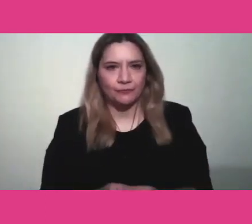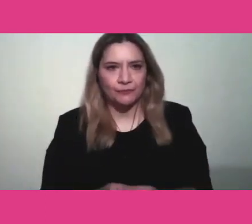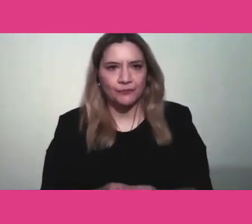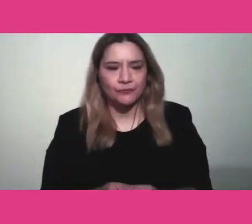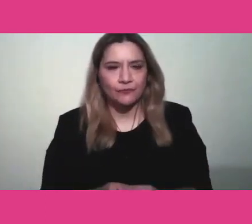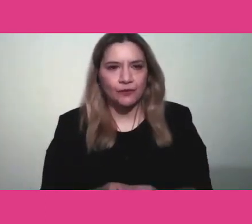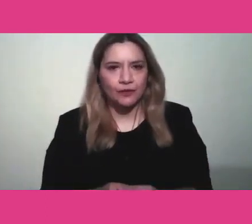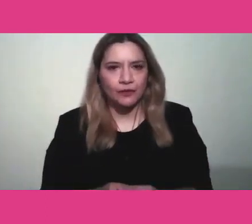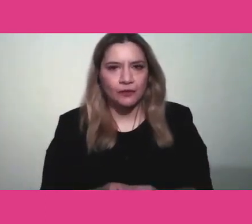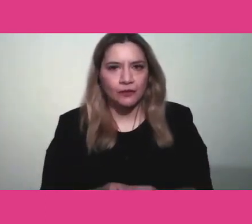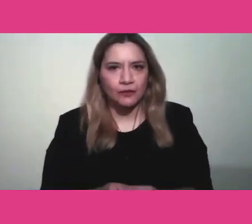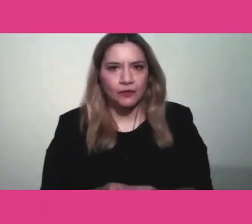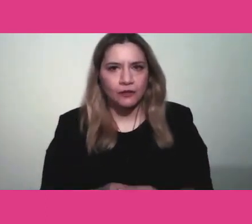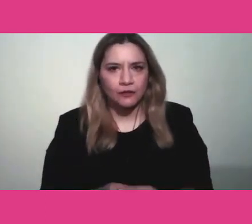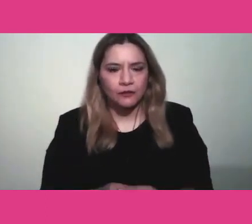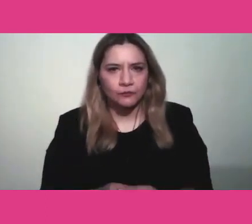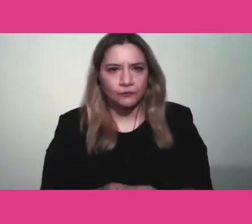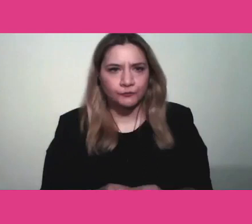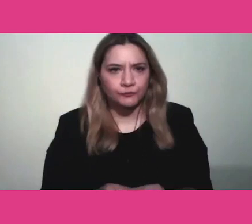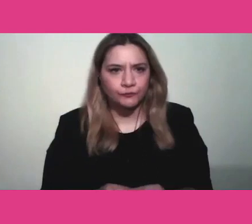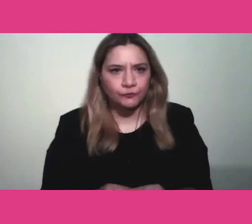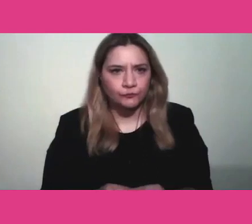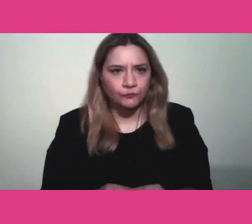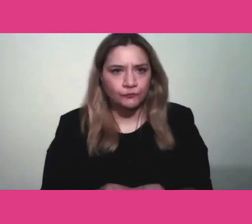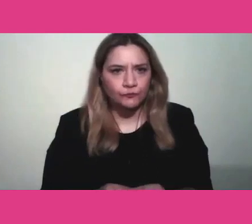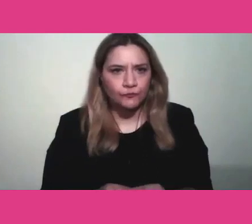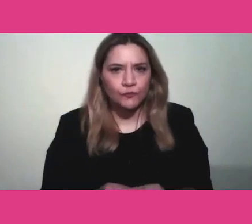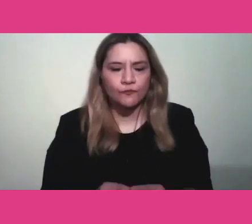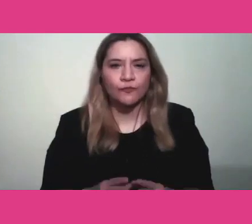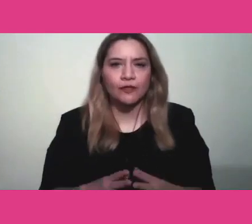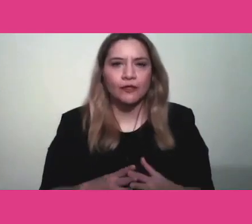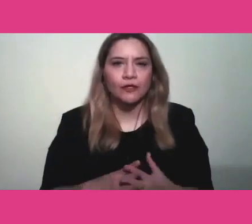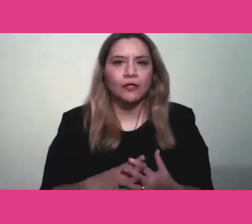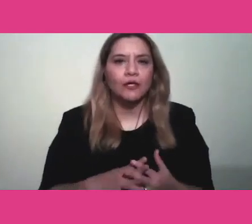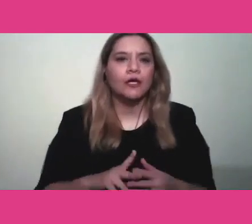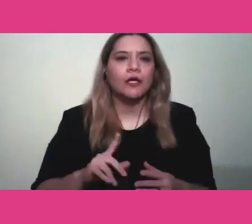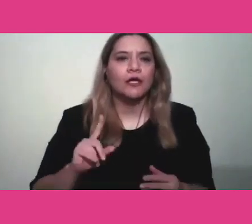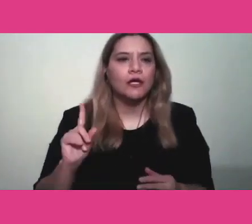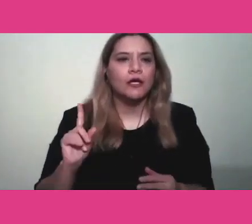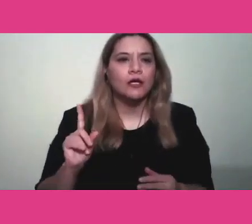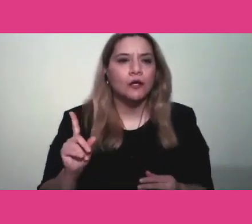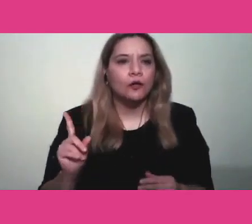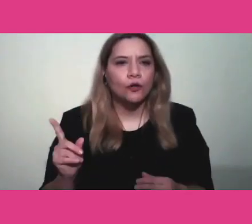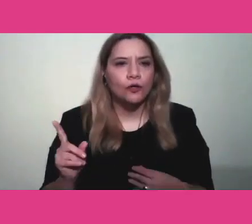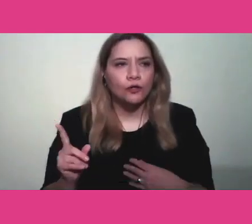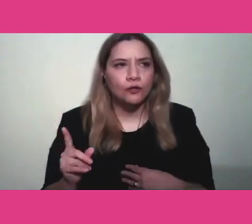Και ένα από αυτά τα παιχνίδια που μου έρθει